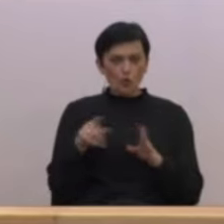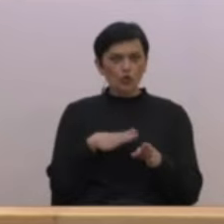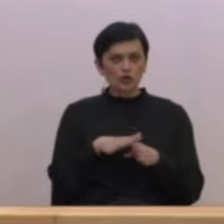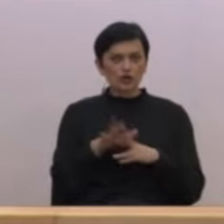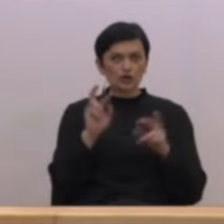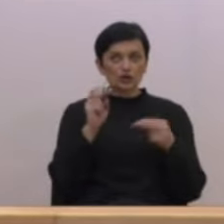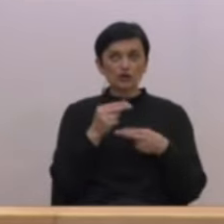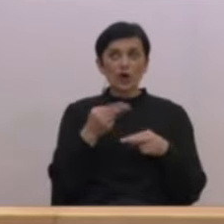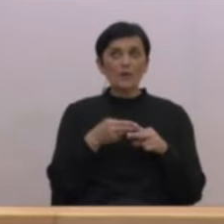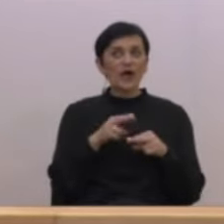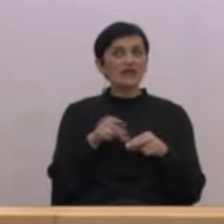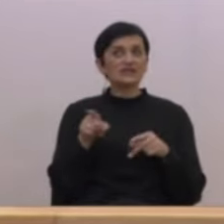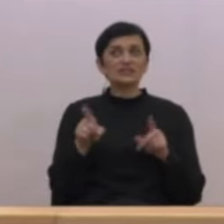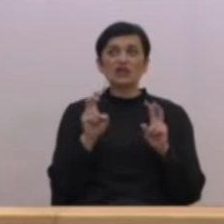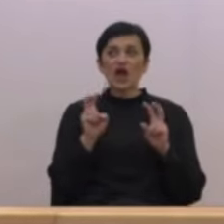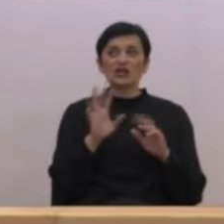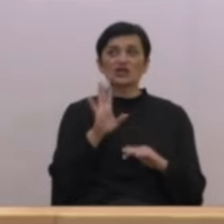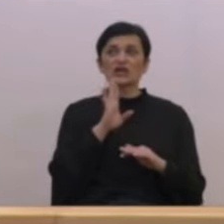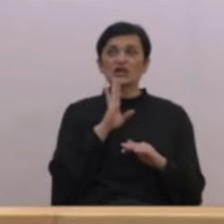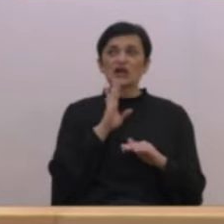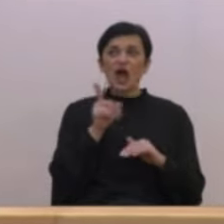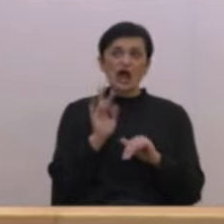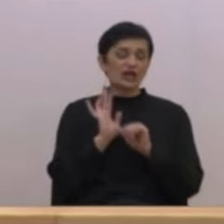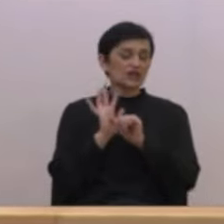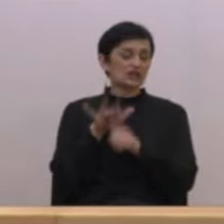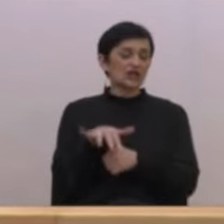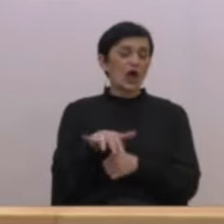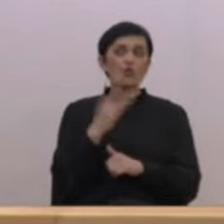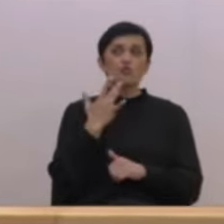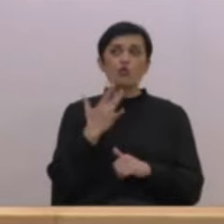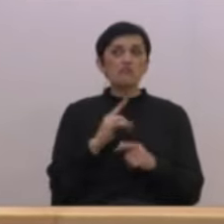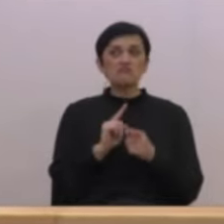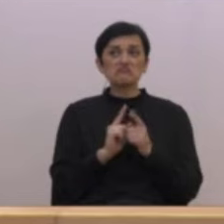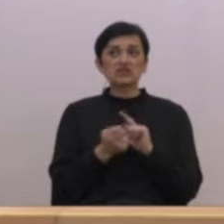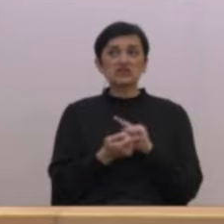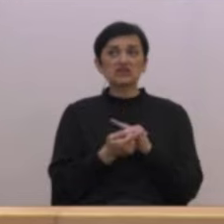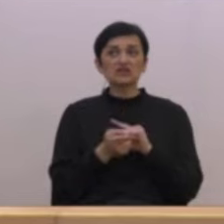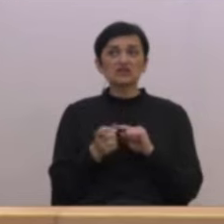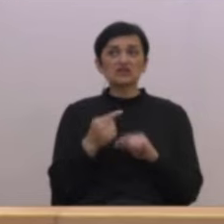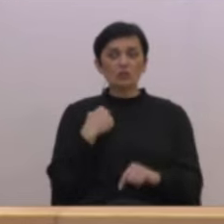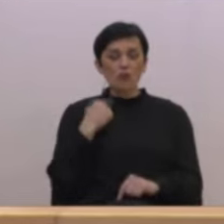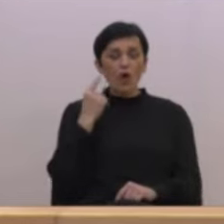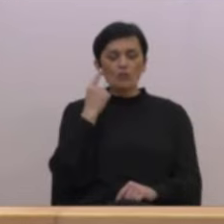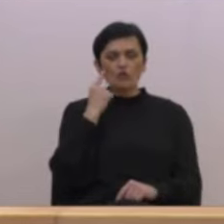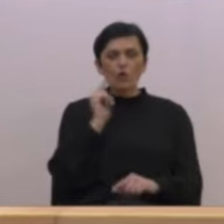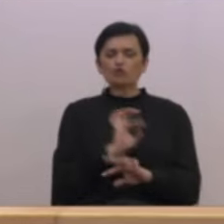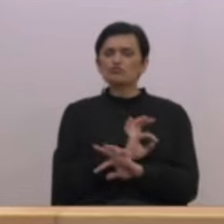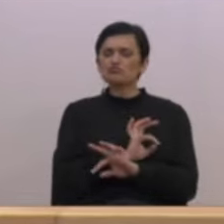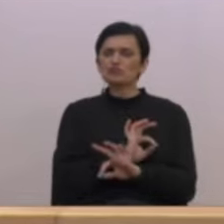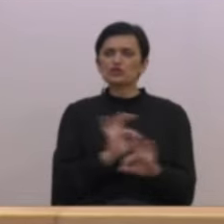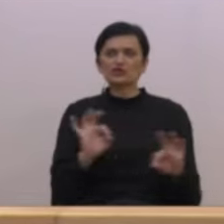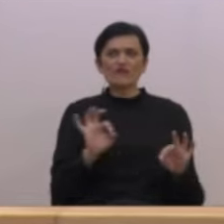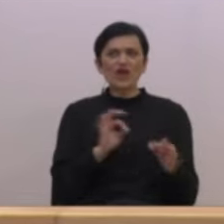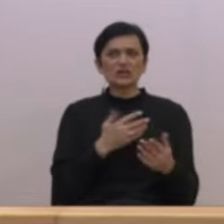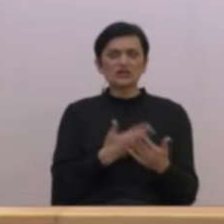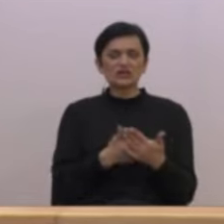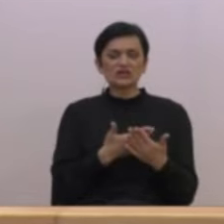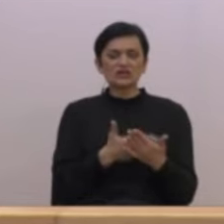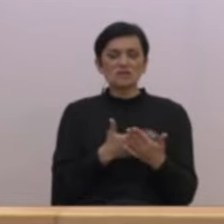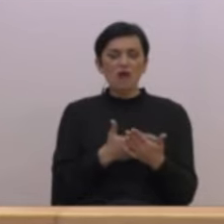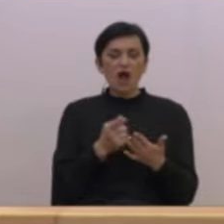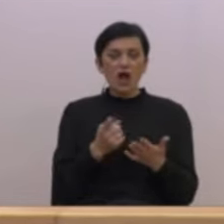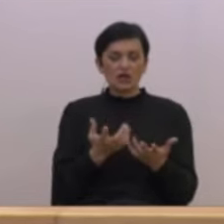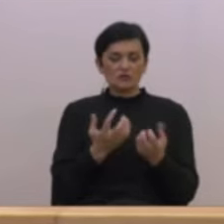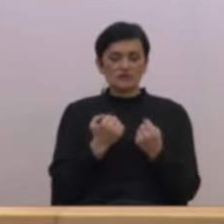ეს იმას არნიშნავს, რომ ქალები დაიჩაგრებიან პოლიტიკაში პირიქით. მე მგონი შვენიერი მაგალითი მივეცით ამ